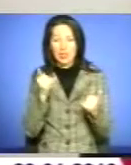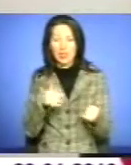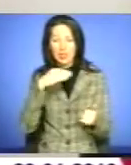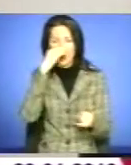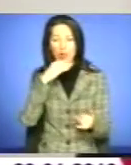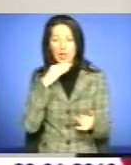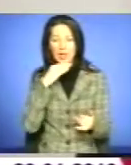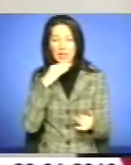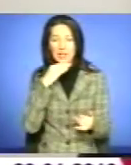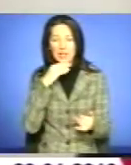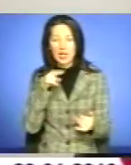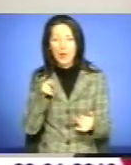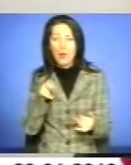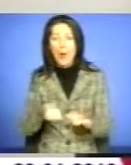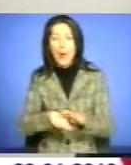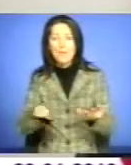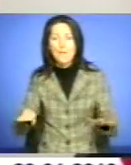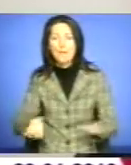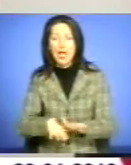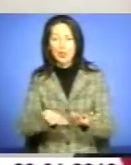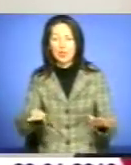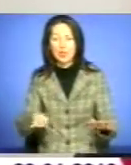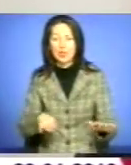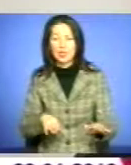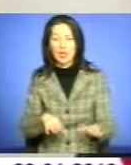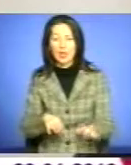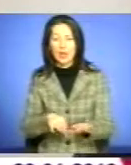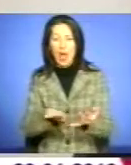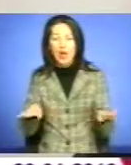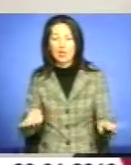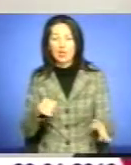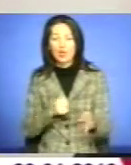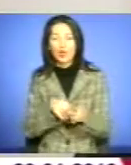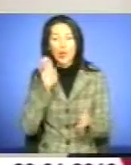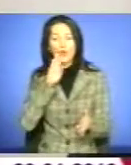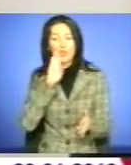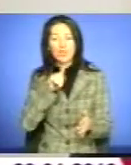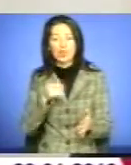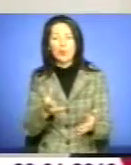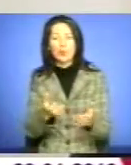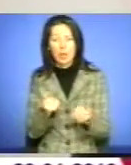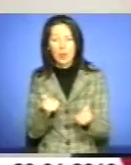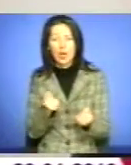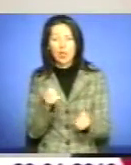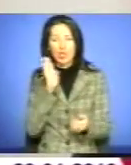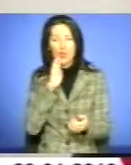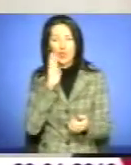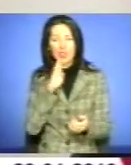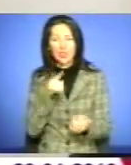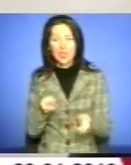отець, по-пластунськи ліз до водиці, щоб набрати води.